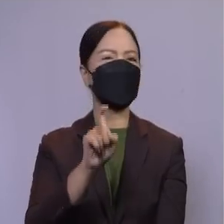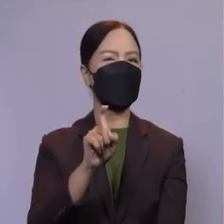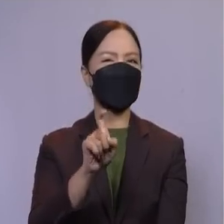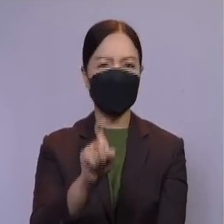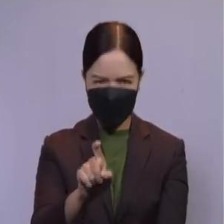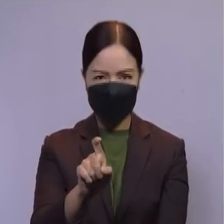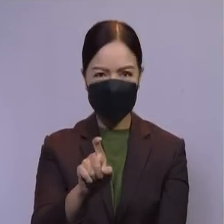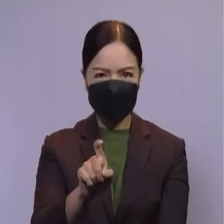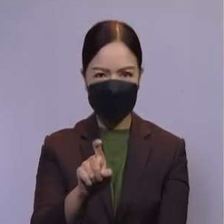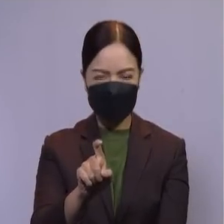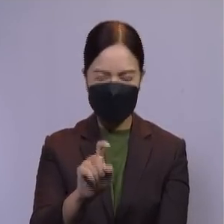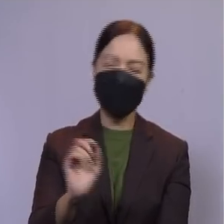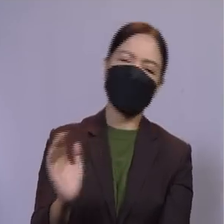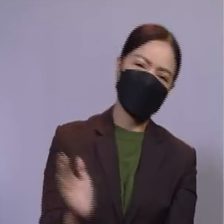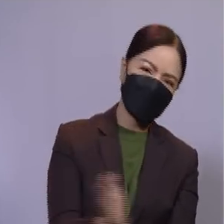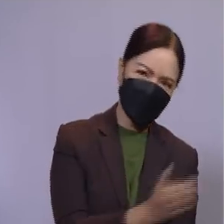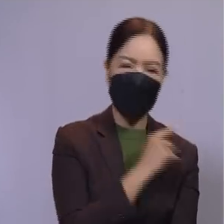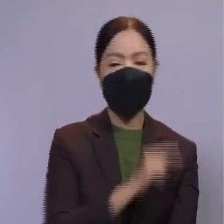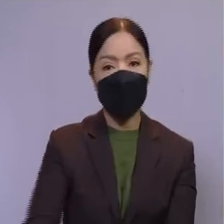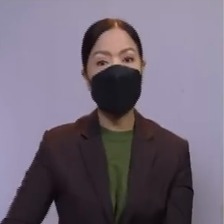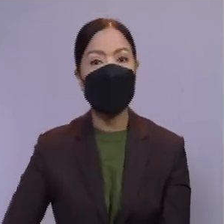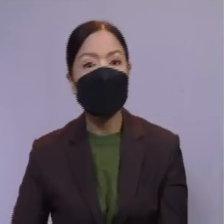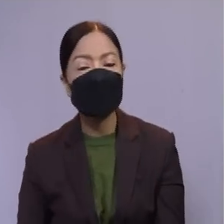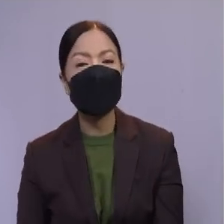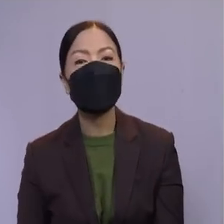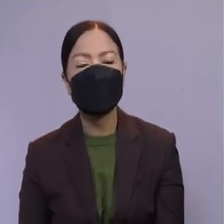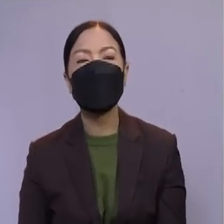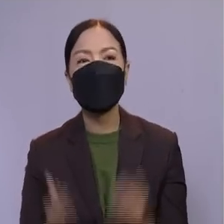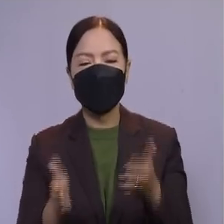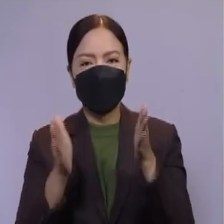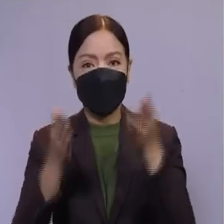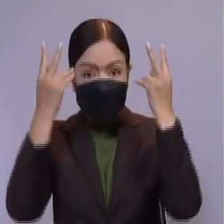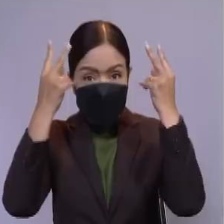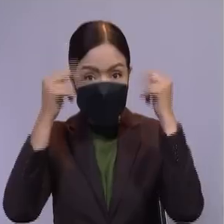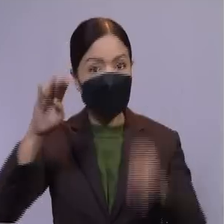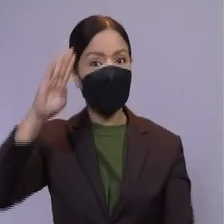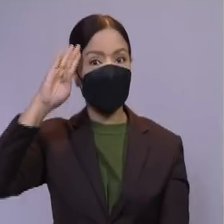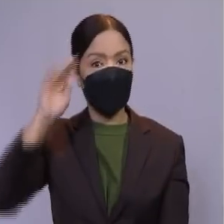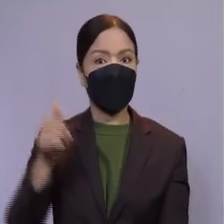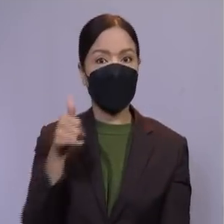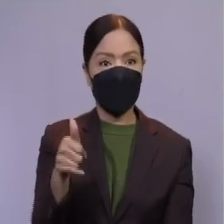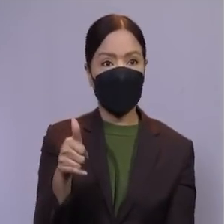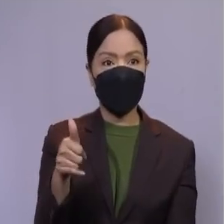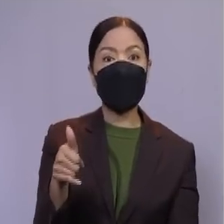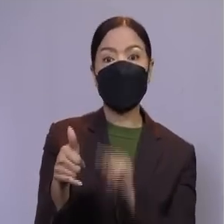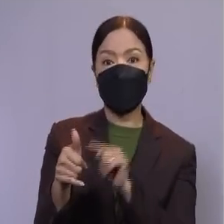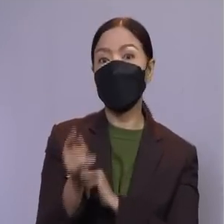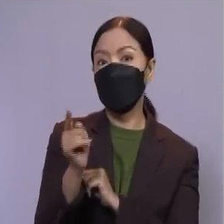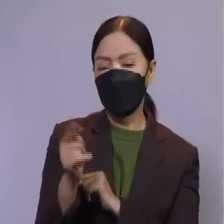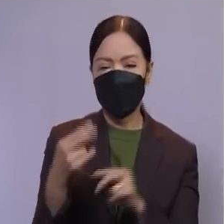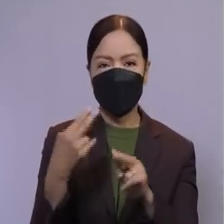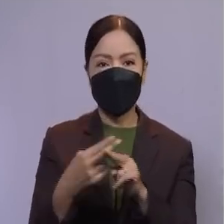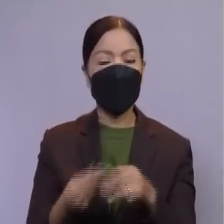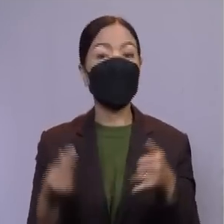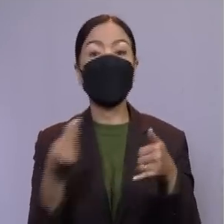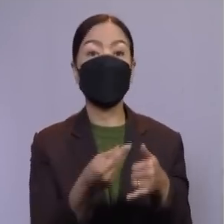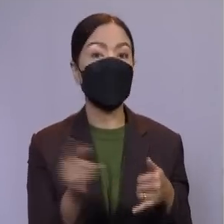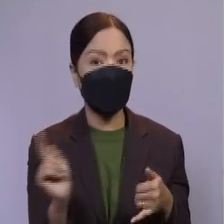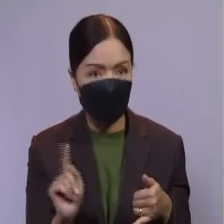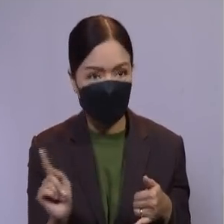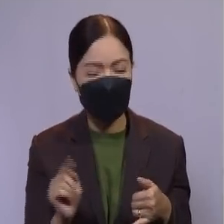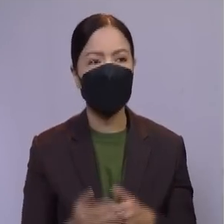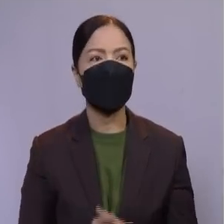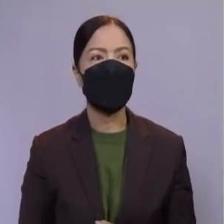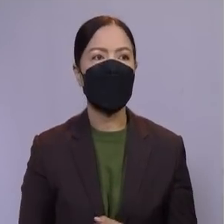เอามาดูท่านนายกรัฐมนตรีพลเอกประยุทธ์จันทร์โอชานายกรัฐมนตรีและรัฐมนตรีว่าการกระทรวงกลาโหม